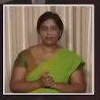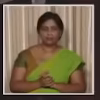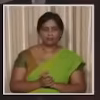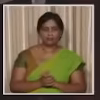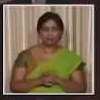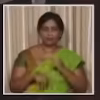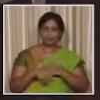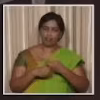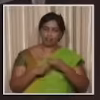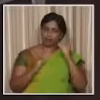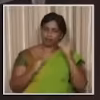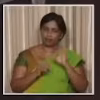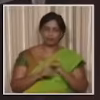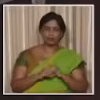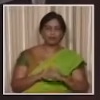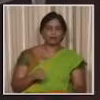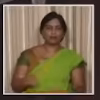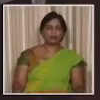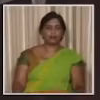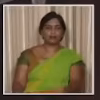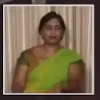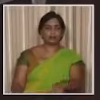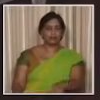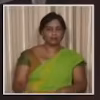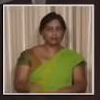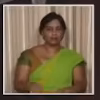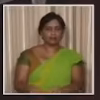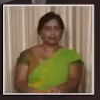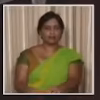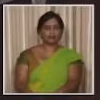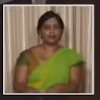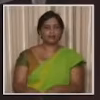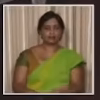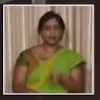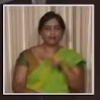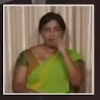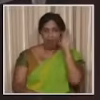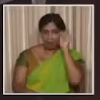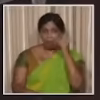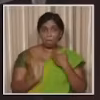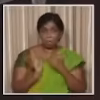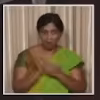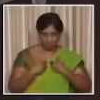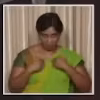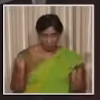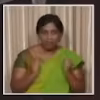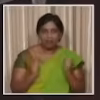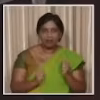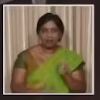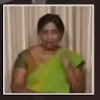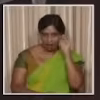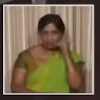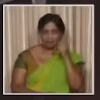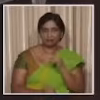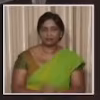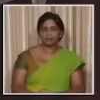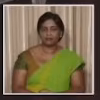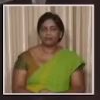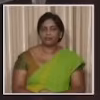නිකන් කාලේ නාස්ති කරන්න එපා. ඒ නිසා බය. ඔබතුමා අහලා තියෙනවද මහින්ද අනන්ද බයයි කියලා? අහලා